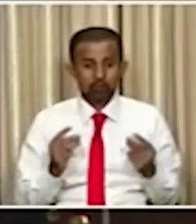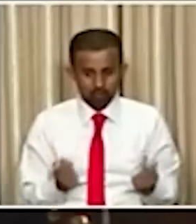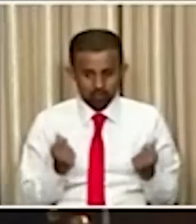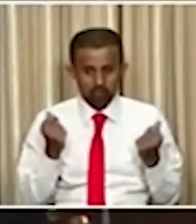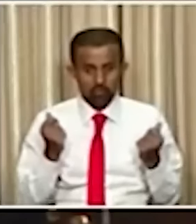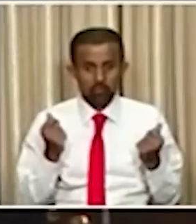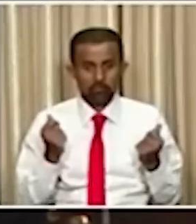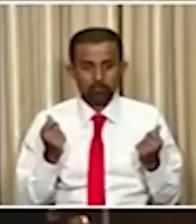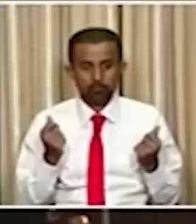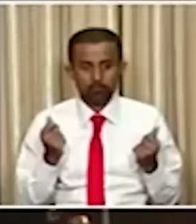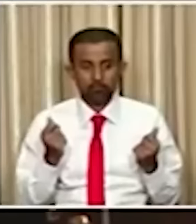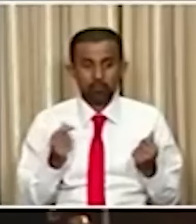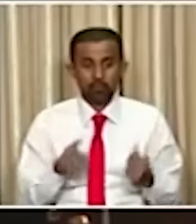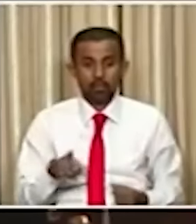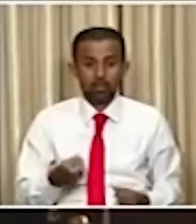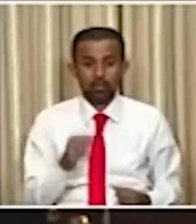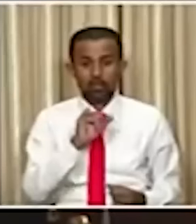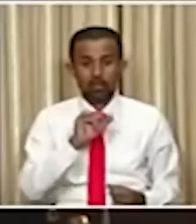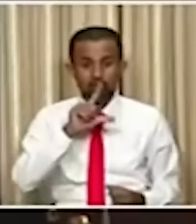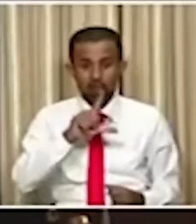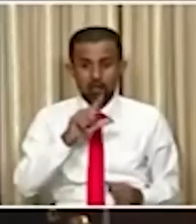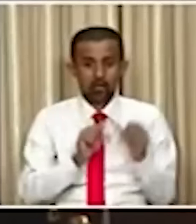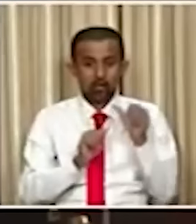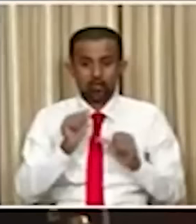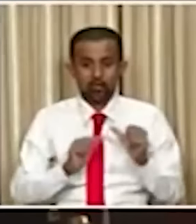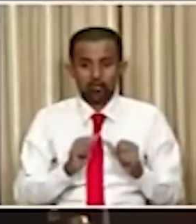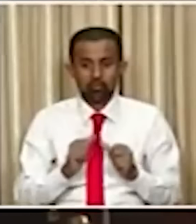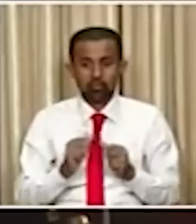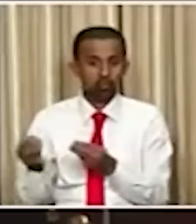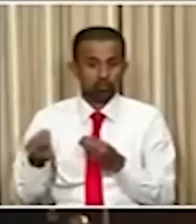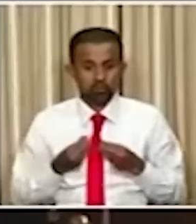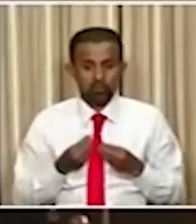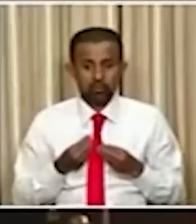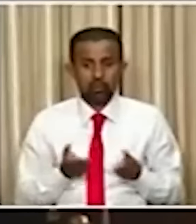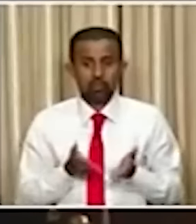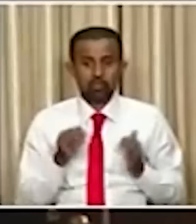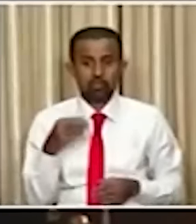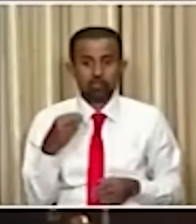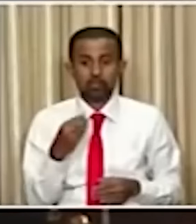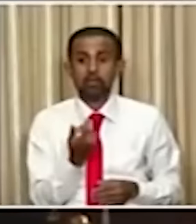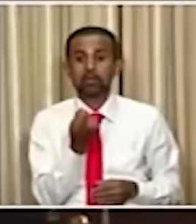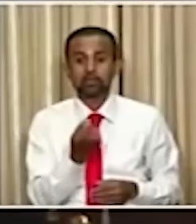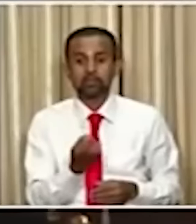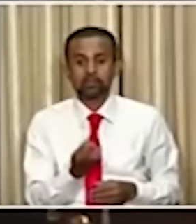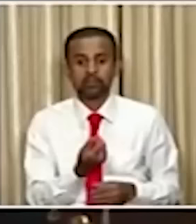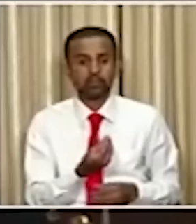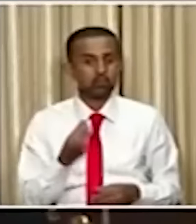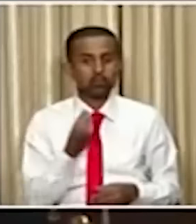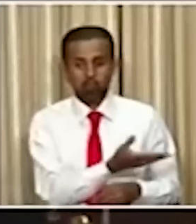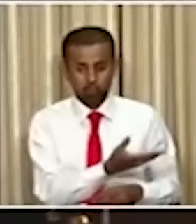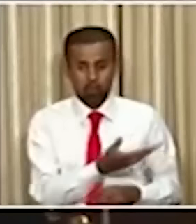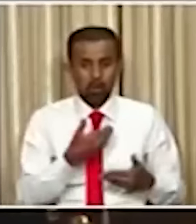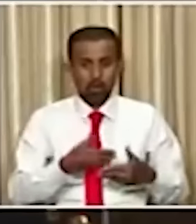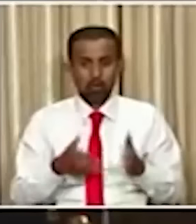me ekasiya hatahataka ausada pramanaya laba ganimata ara indian credit line eke salli laba denna kiyala